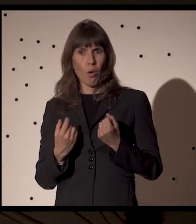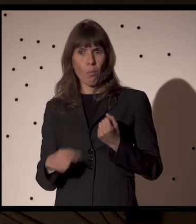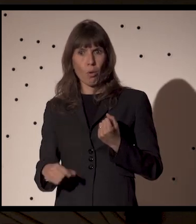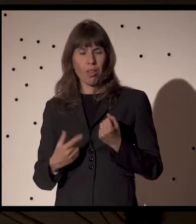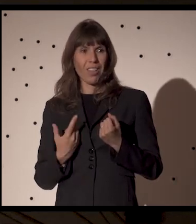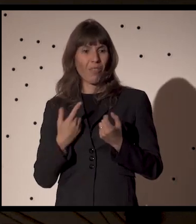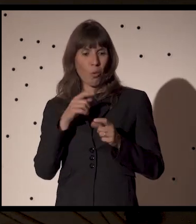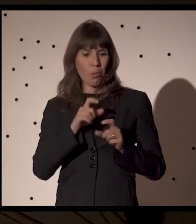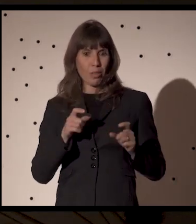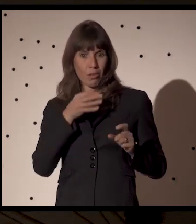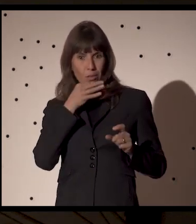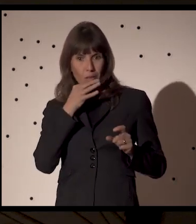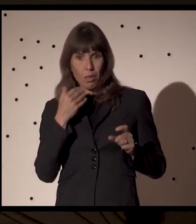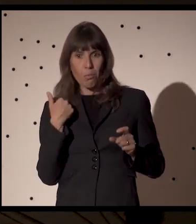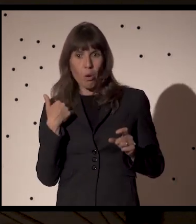rappresentano